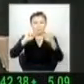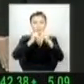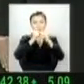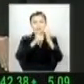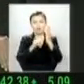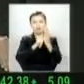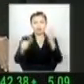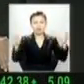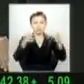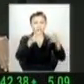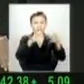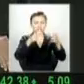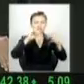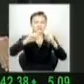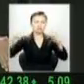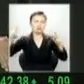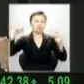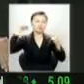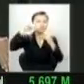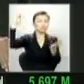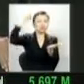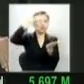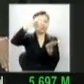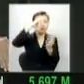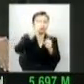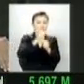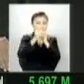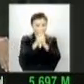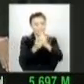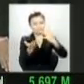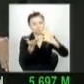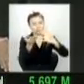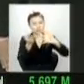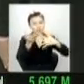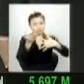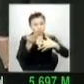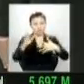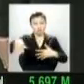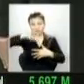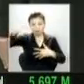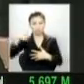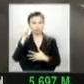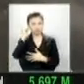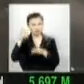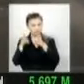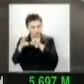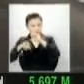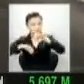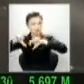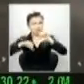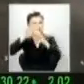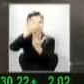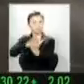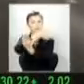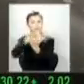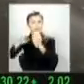สรณ์สถานดอนเมืองเป็นไปตามขั้นตอนและทุกฝ่ายเข้าใจการทำงานดีโดยการใช้กระสุนจริงในการปฏิบัติภารกิจ